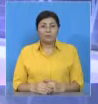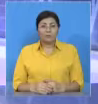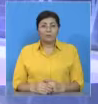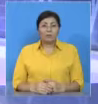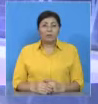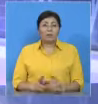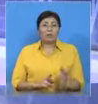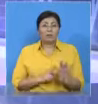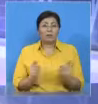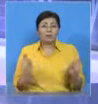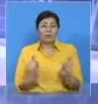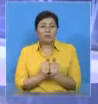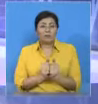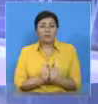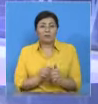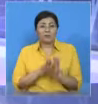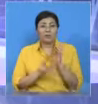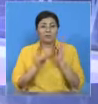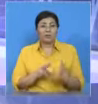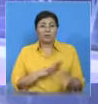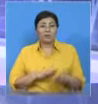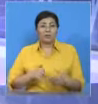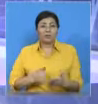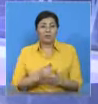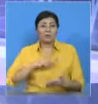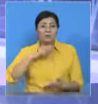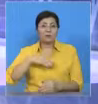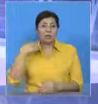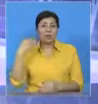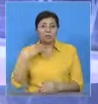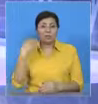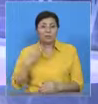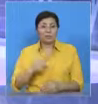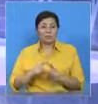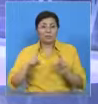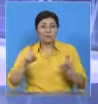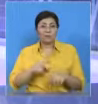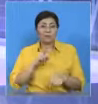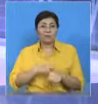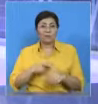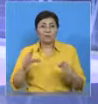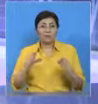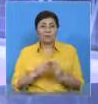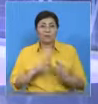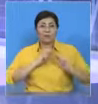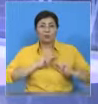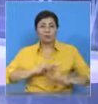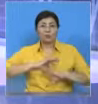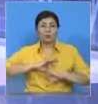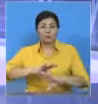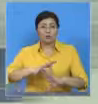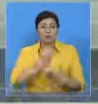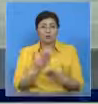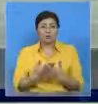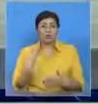Темир жол аумагындагы каупсуздук чарасы басты назарда. Бул максатта Актобе станциясындагы желилик полиция бөлүмү тийиштүү жумуш жүргүзүп келет. Бүгүнгө